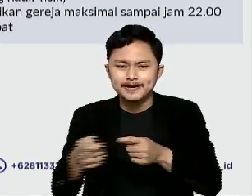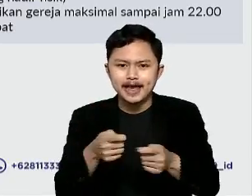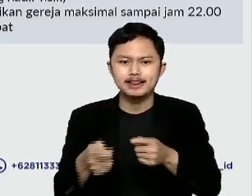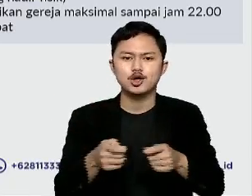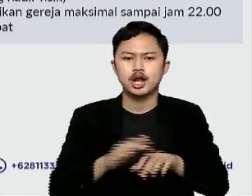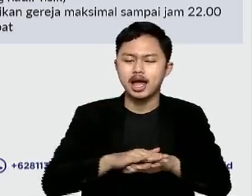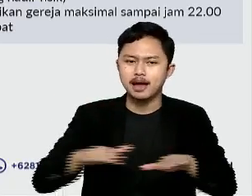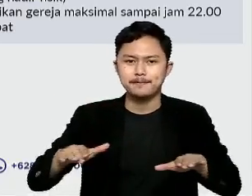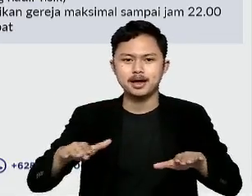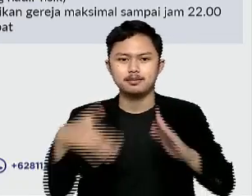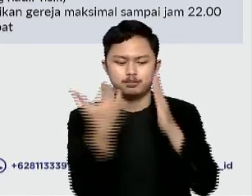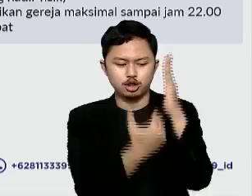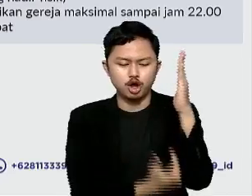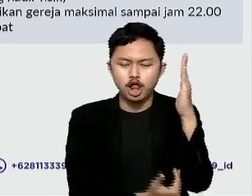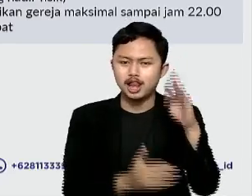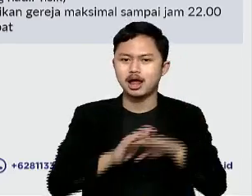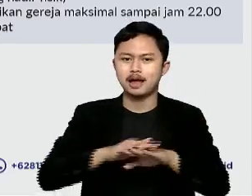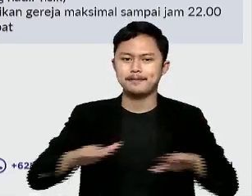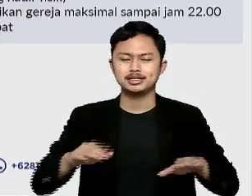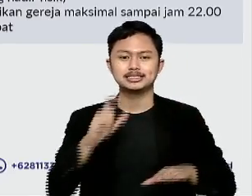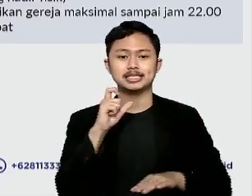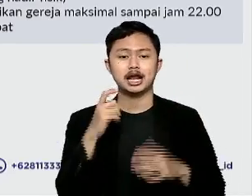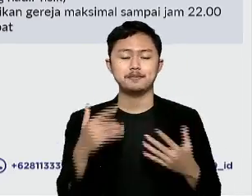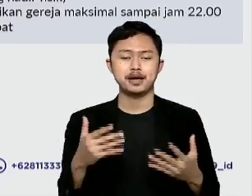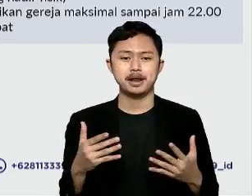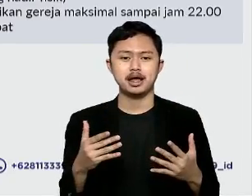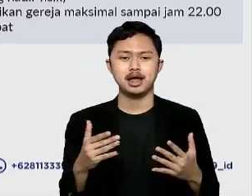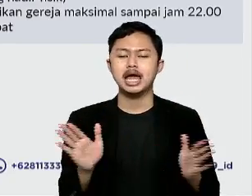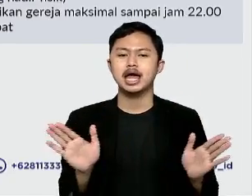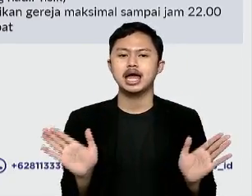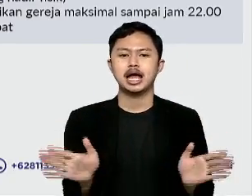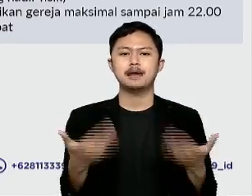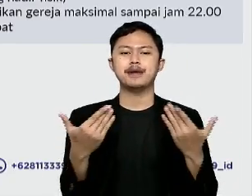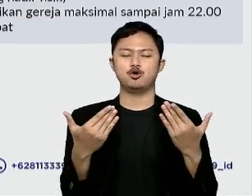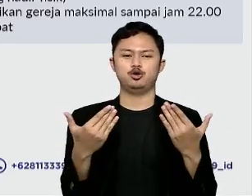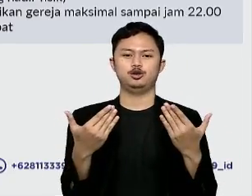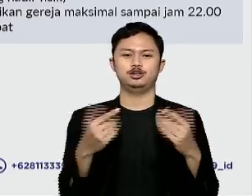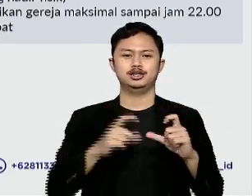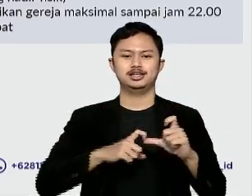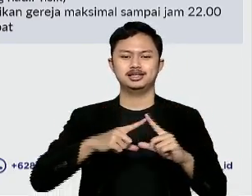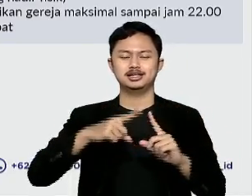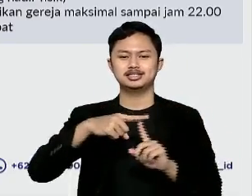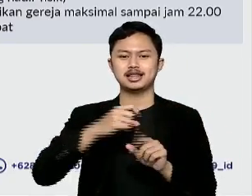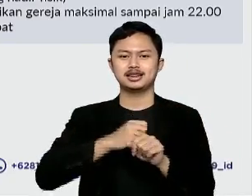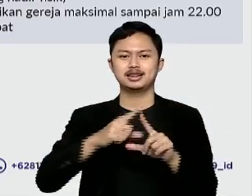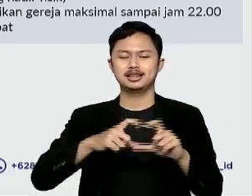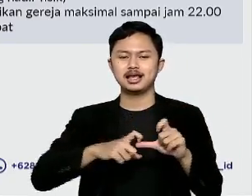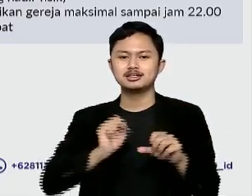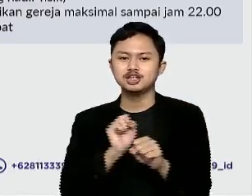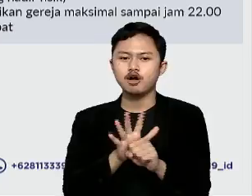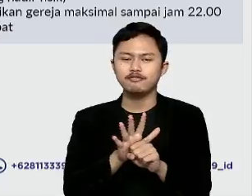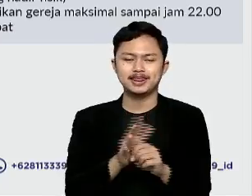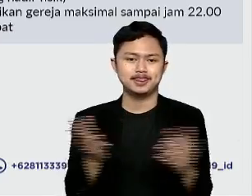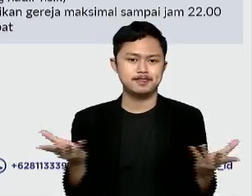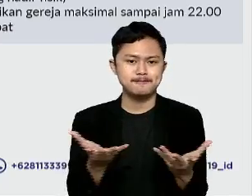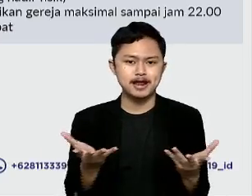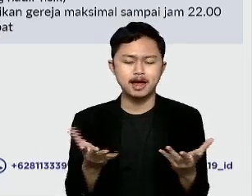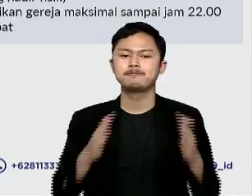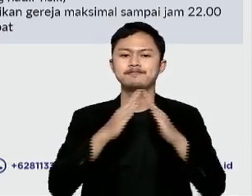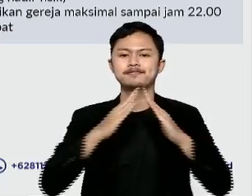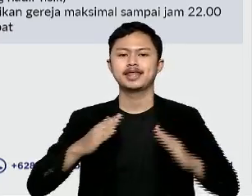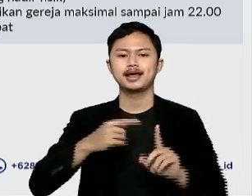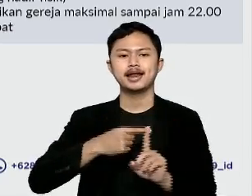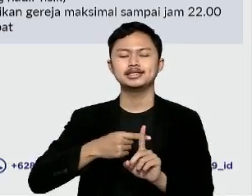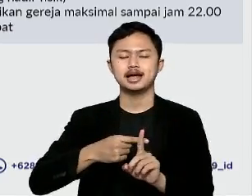yang mendukung dengan cara membentuk Satgas COVID-19 di gereja yang dapat terdiri dari